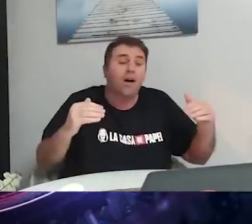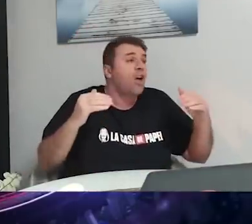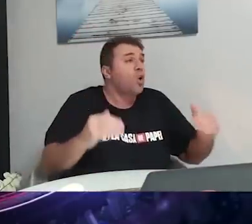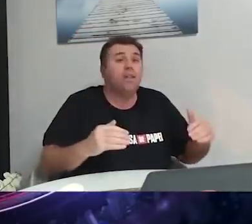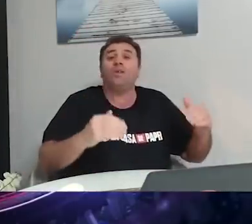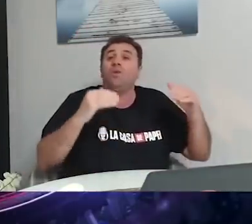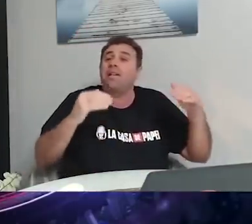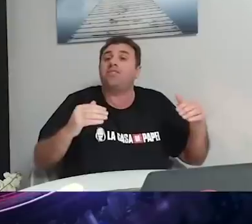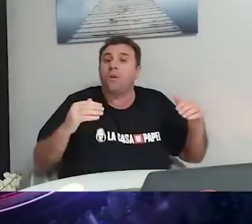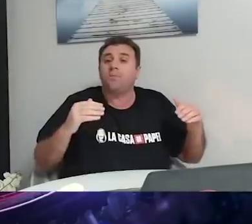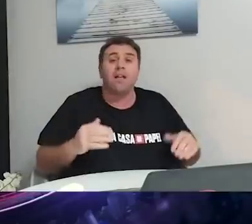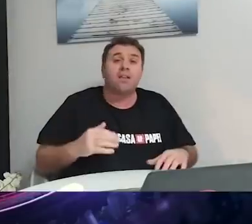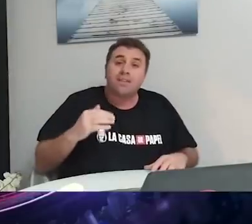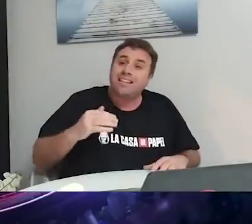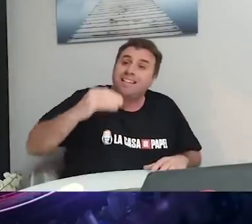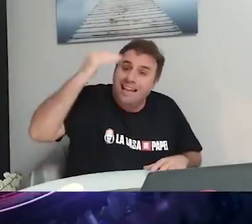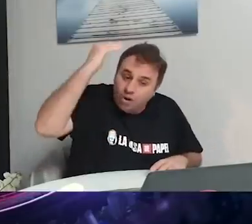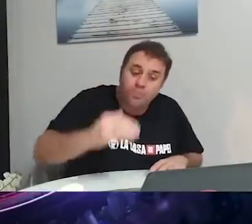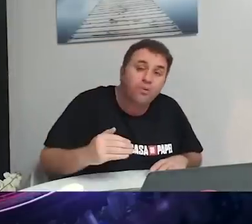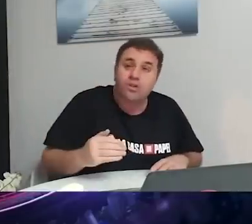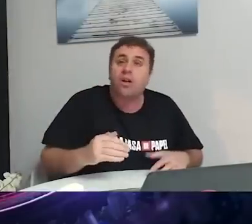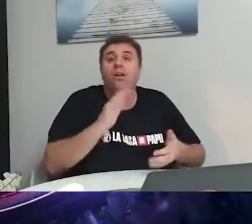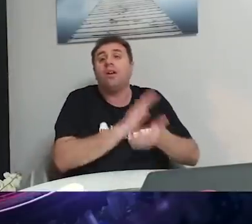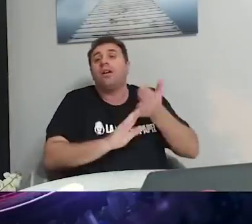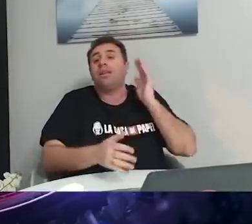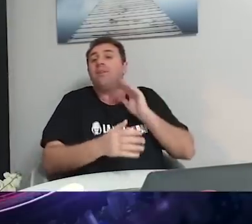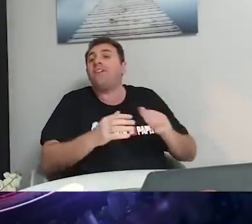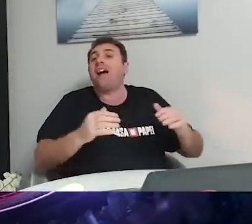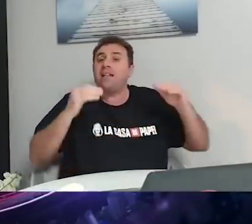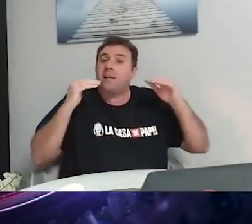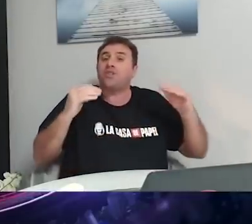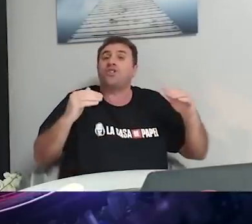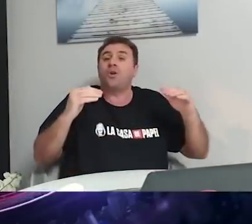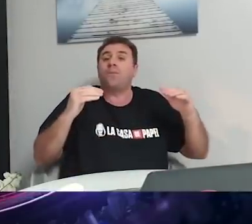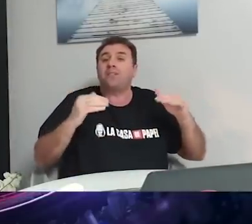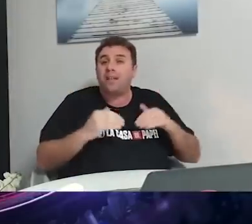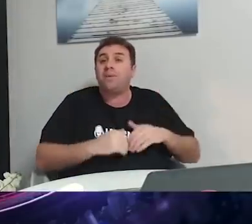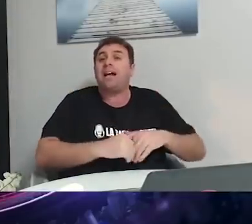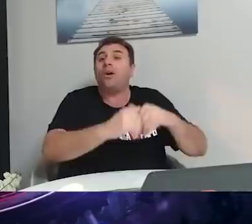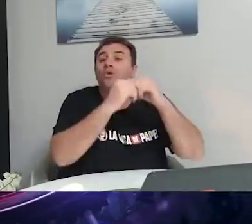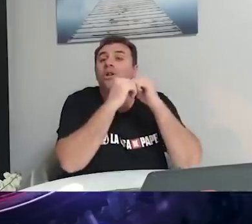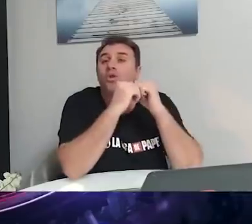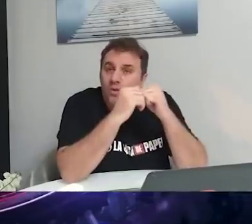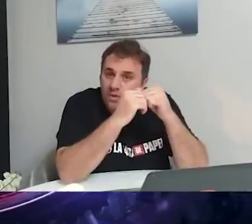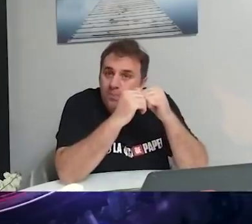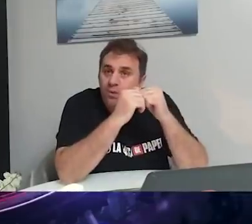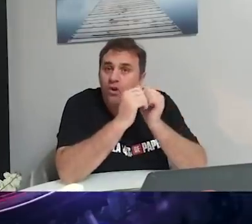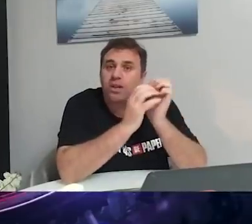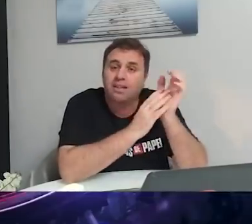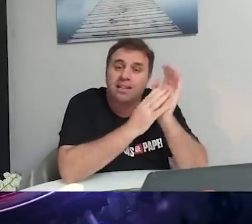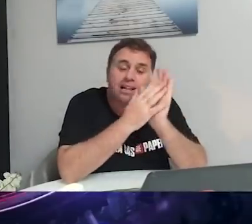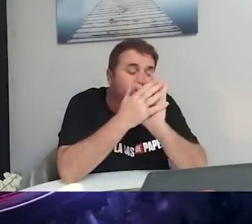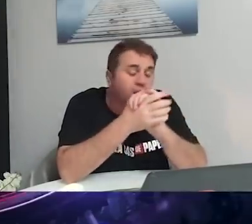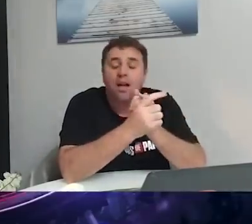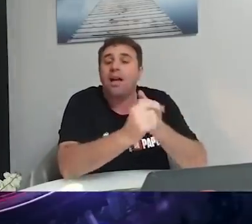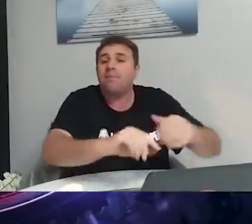des lois où une élection de 30% ne me fait rien. L'abstention, au-delà de 70%